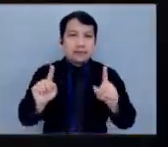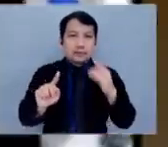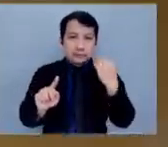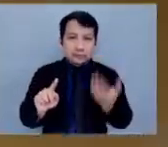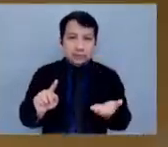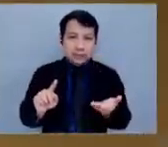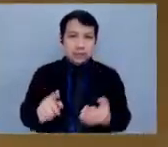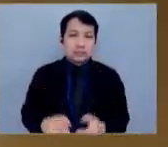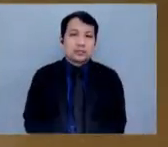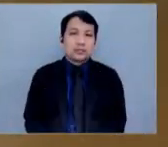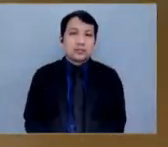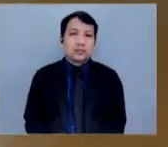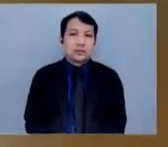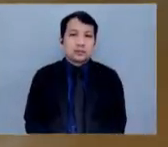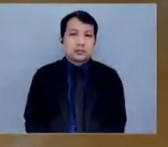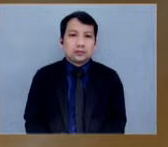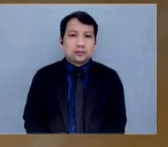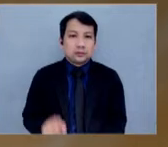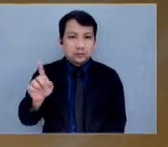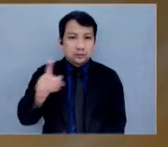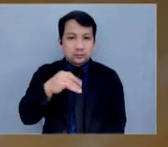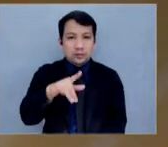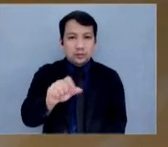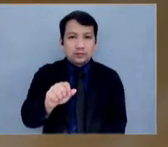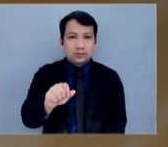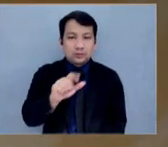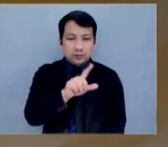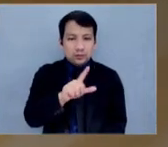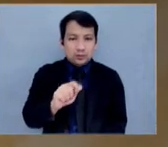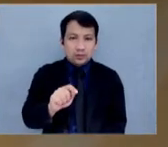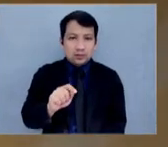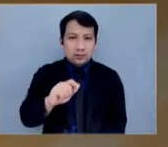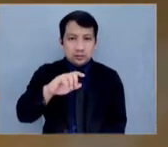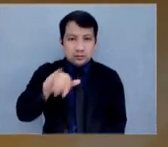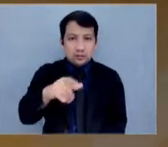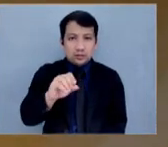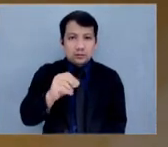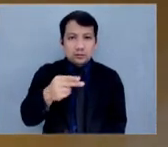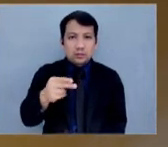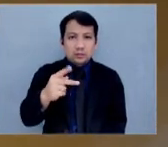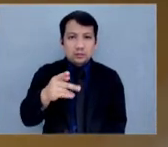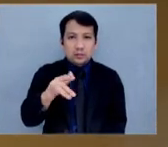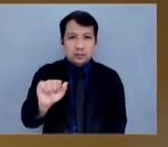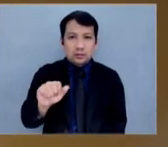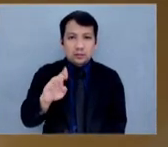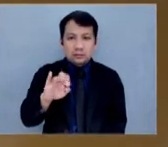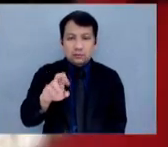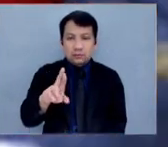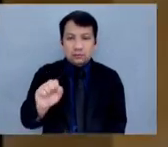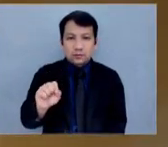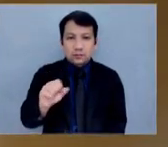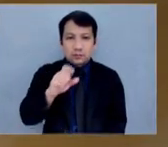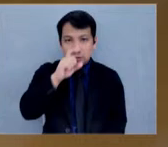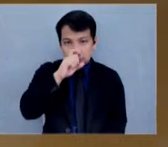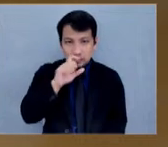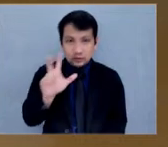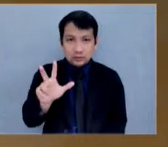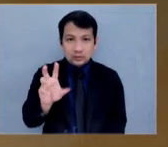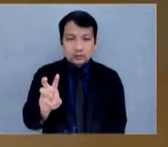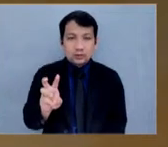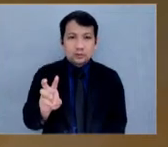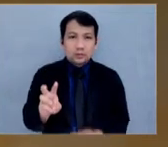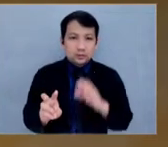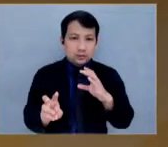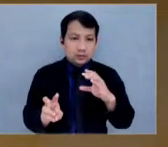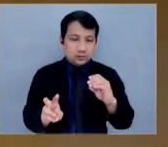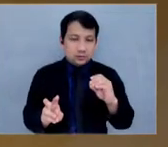buhay. Kinilala ang piloto na si Lieutenant Commander John Kyle Borres, 36 na taong gulang. Ang co-pilot niya naman